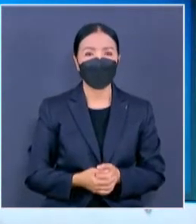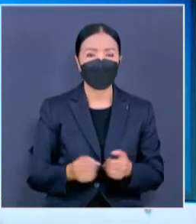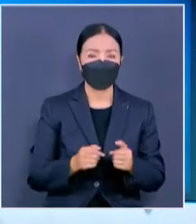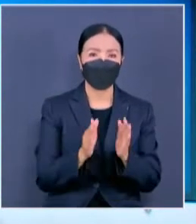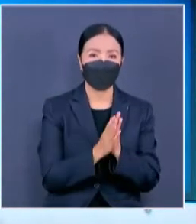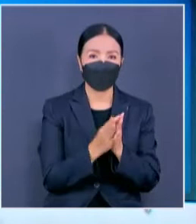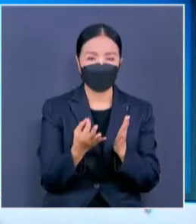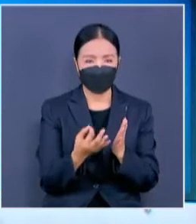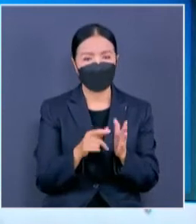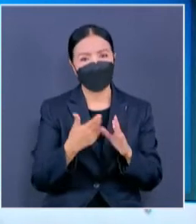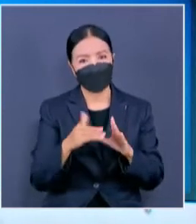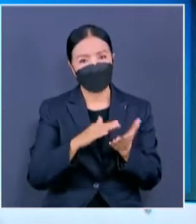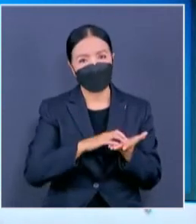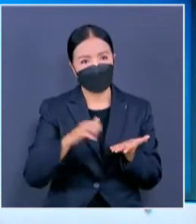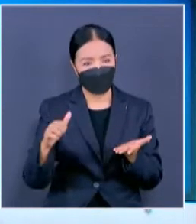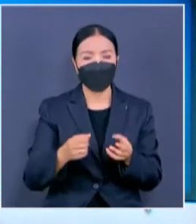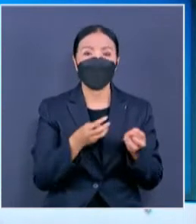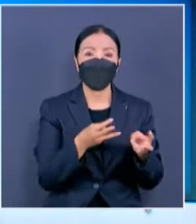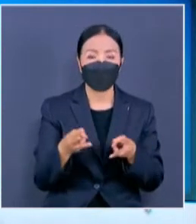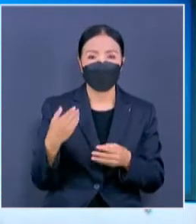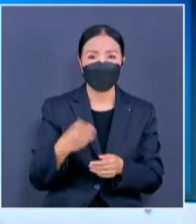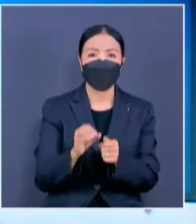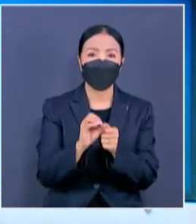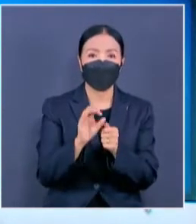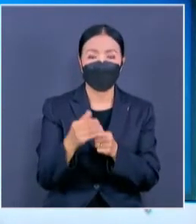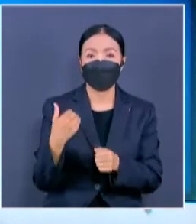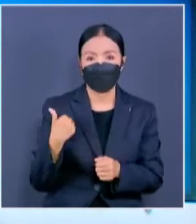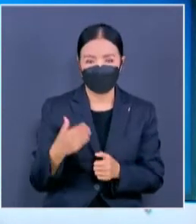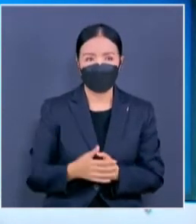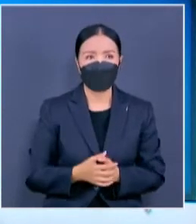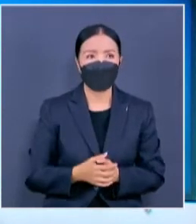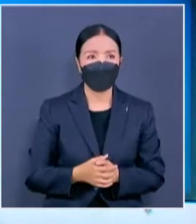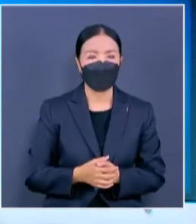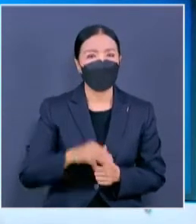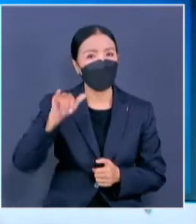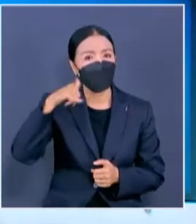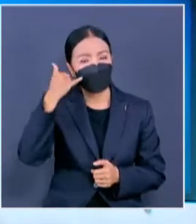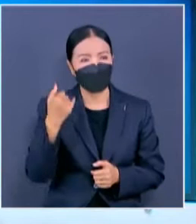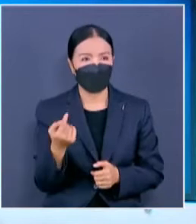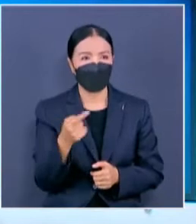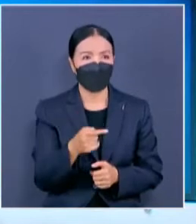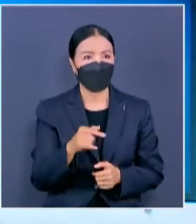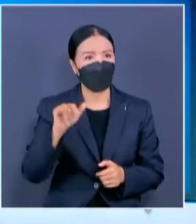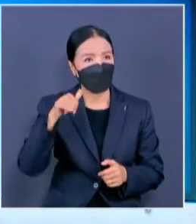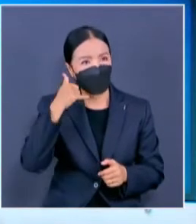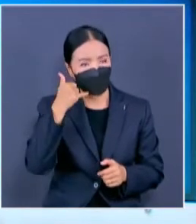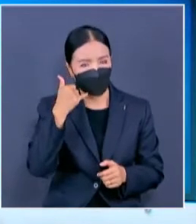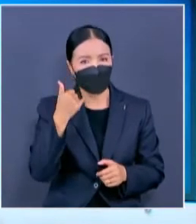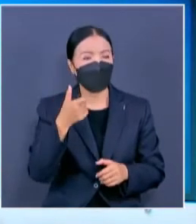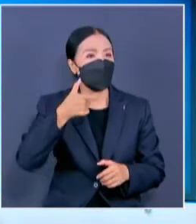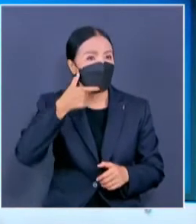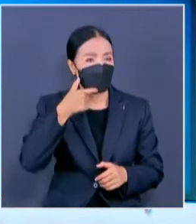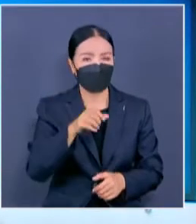ถูกแฮก LINE เนี่ยนะครับวิธีการหนึ่งที่มีการแนะนำกันขึ้นมาบอกว่าให้โทรไปที่โอเปอเรเตอร์โทรศัพท์มือถือแล้วบอกว่า